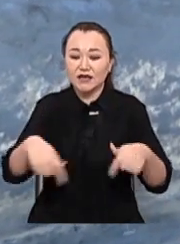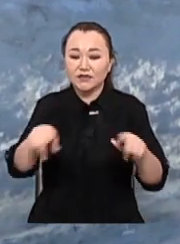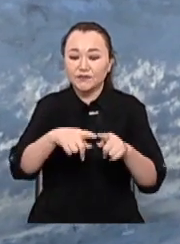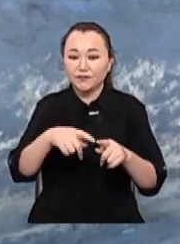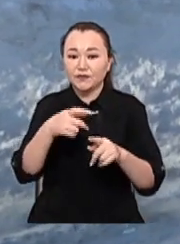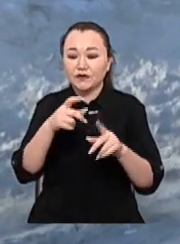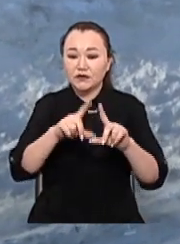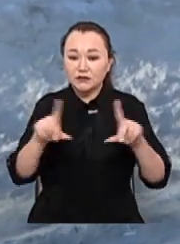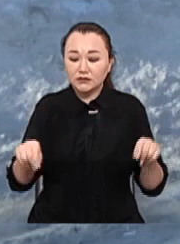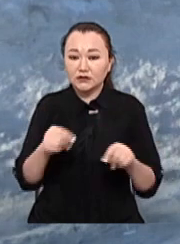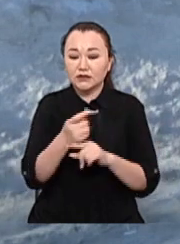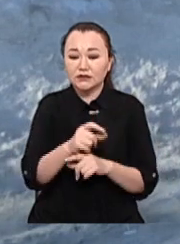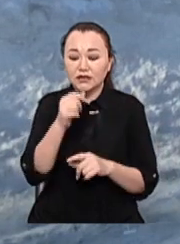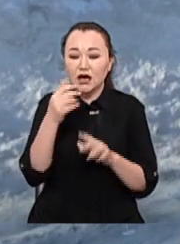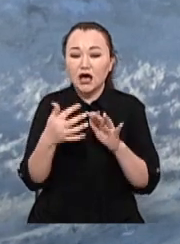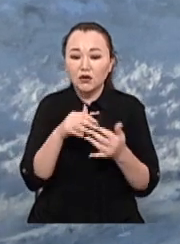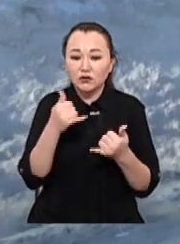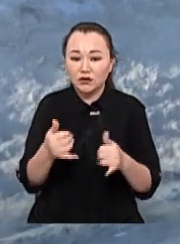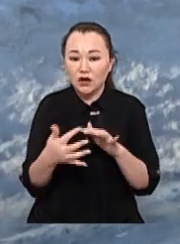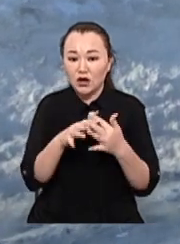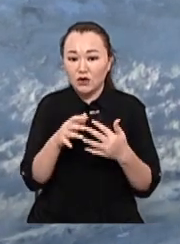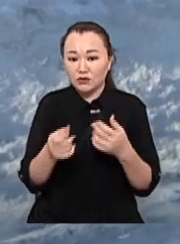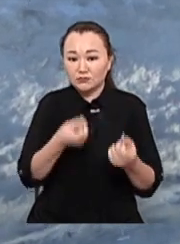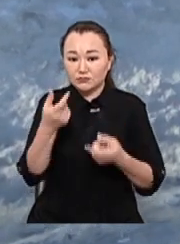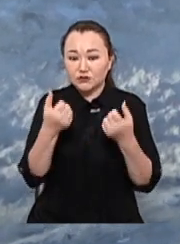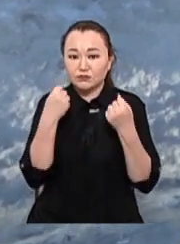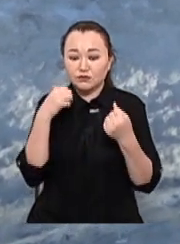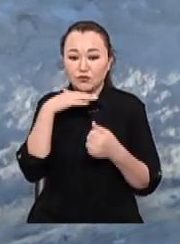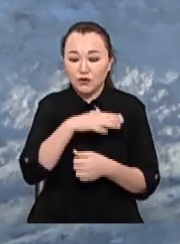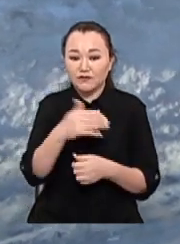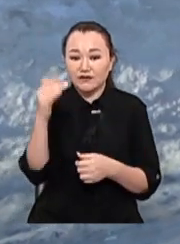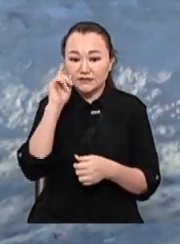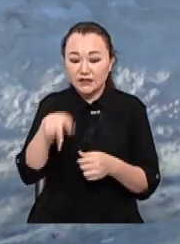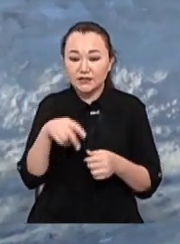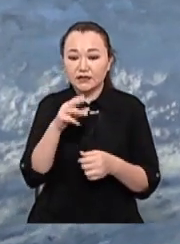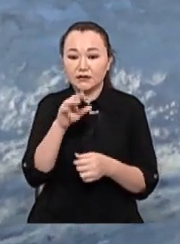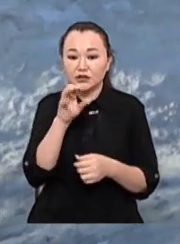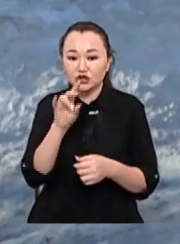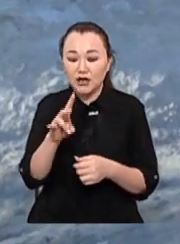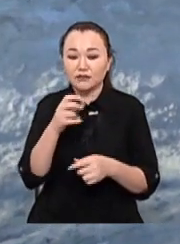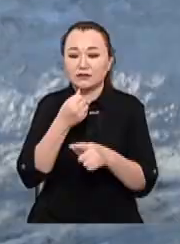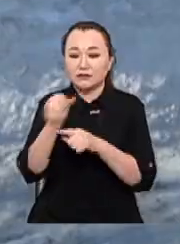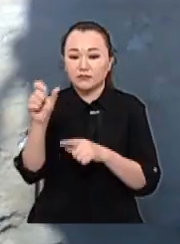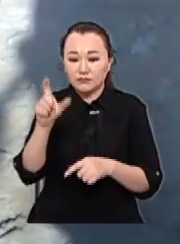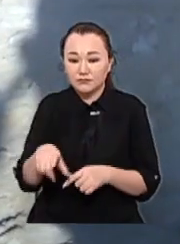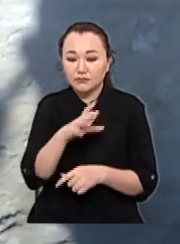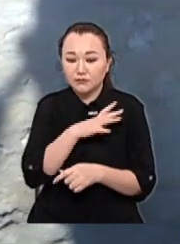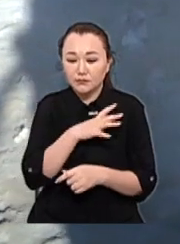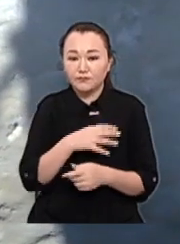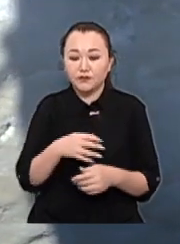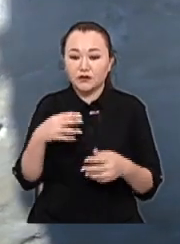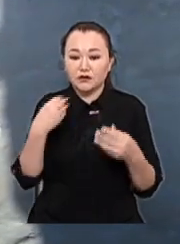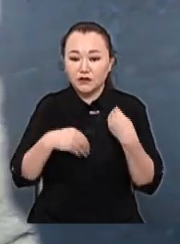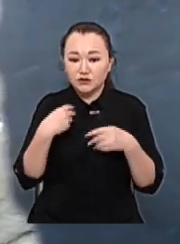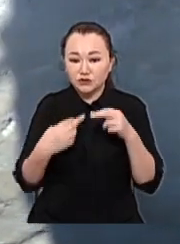ауылға жағдай жасалса, талай спортсмендер ауылдан шығып отыр ғой. Білесіздер, мына жерде Теміржанның да, жеңімпаз болған. Шешінетін жер